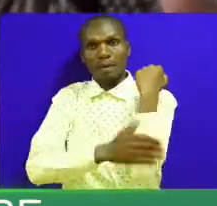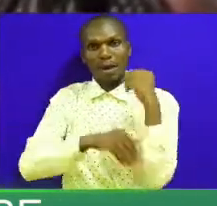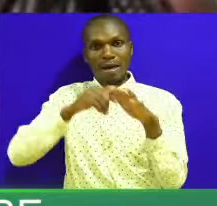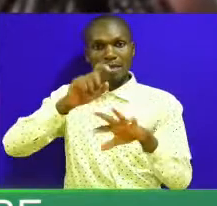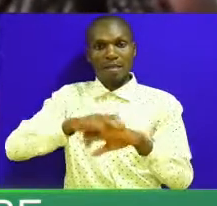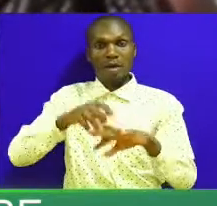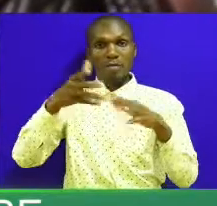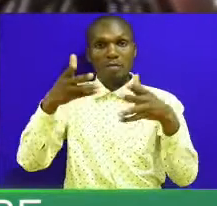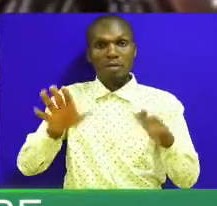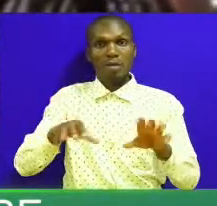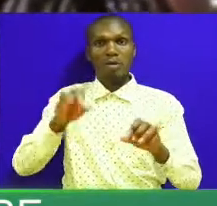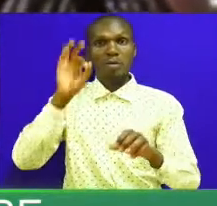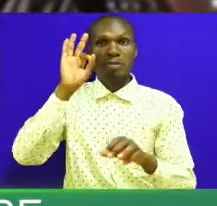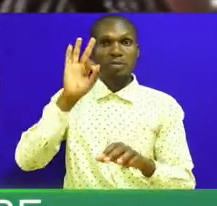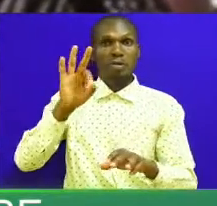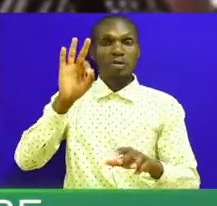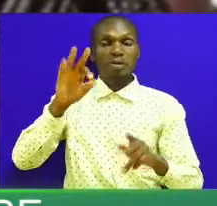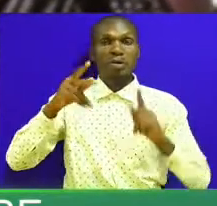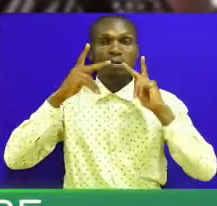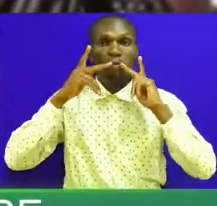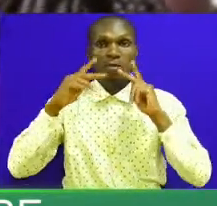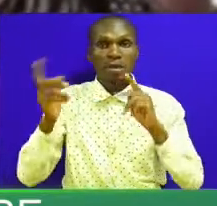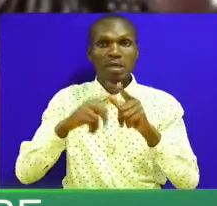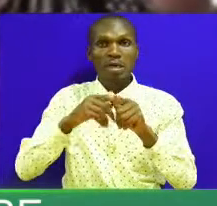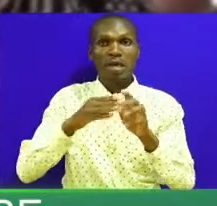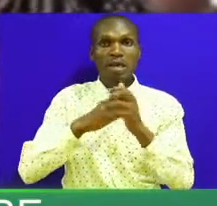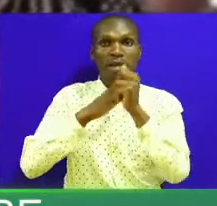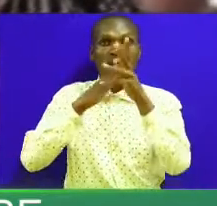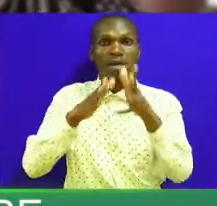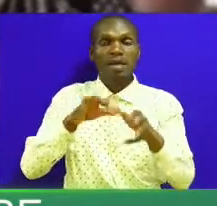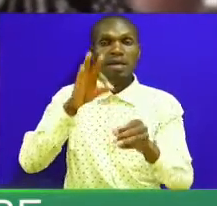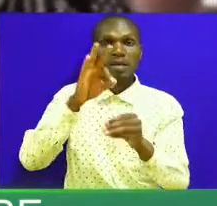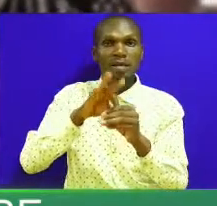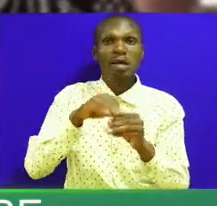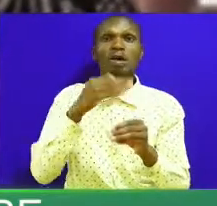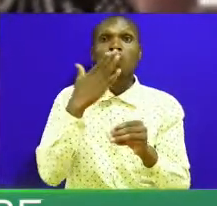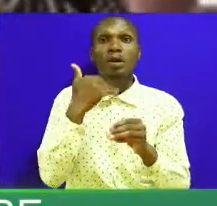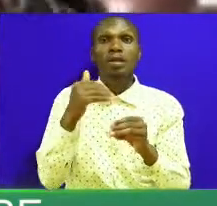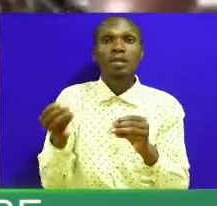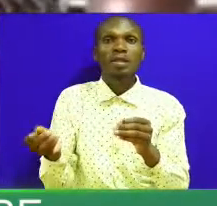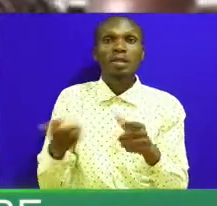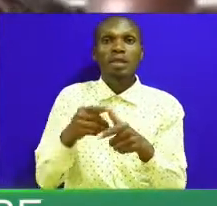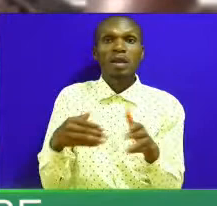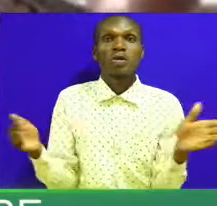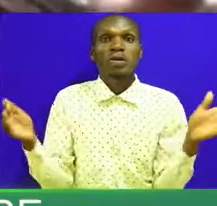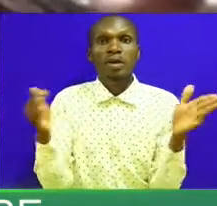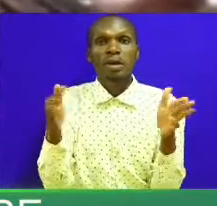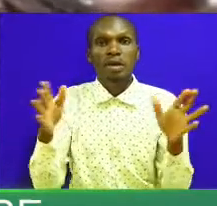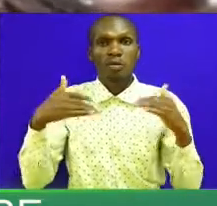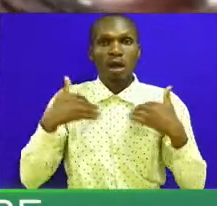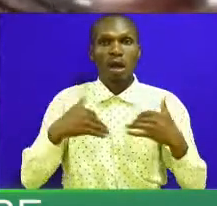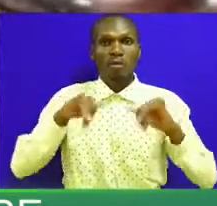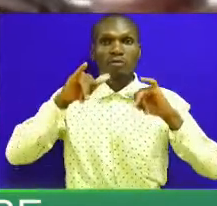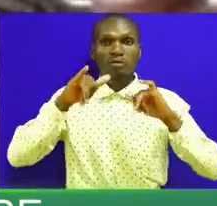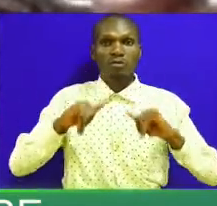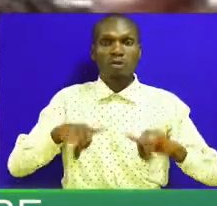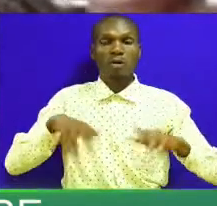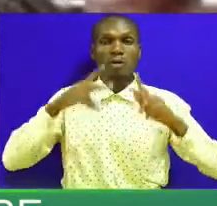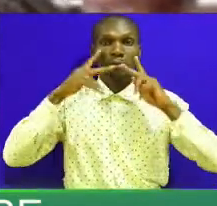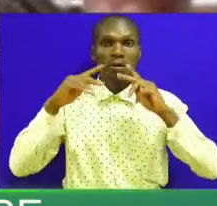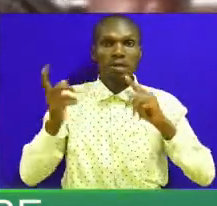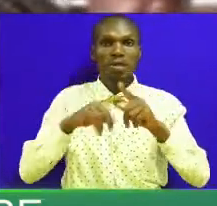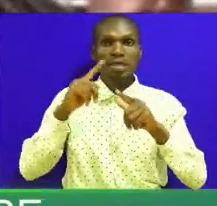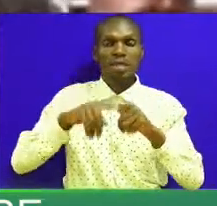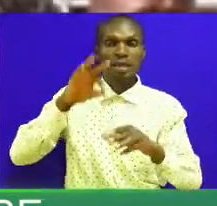vijana wadumishe amani, na wale viongozi ambaye wanataka kuchaguliwa pia tunawahimiza wadumishe amani ili kura